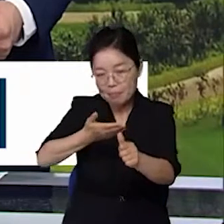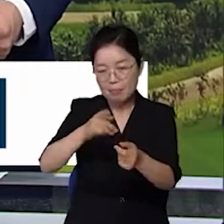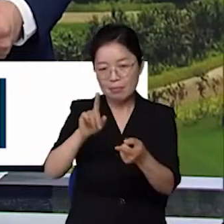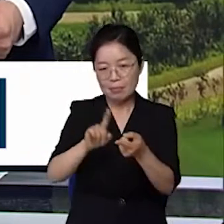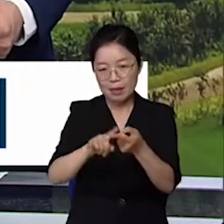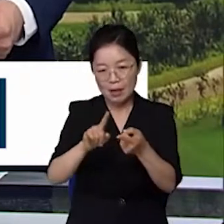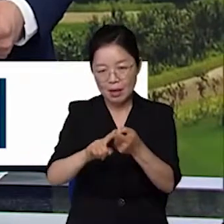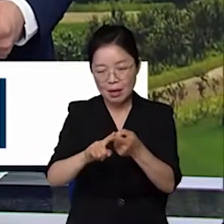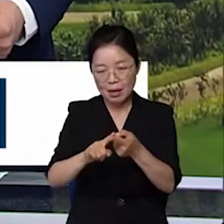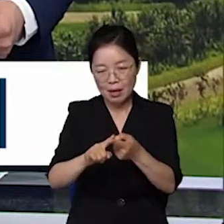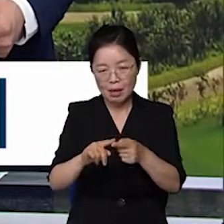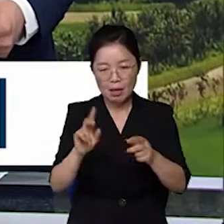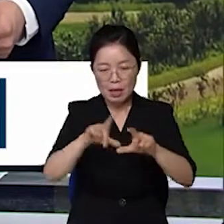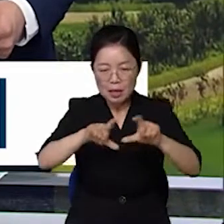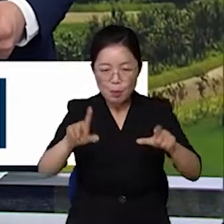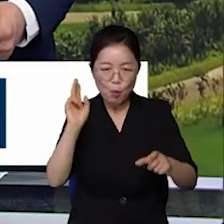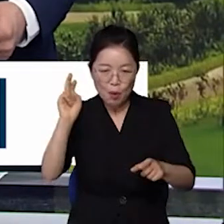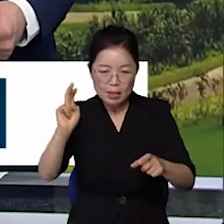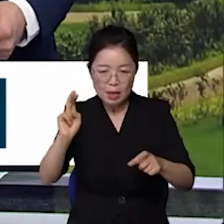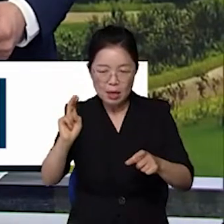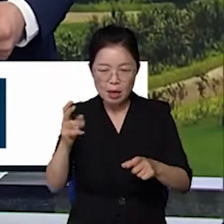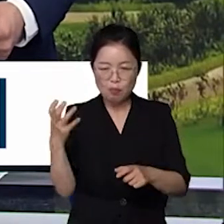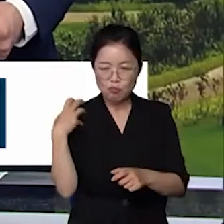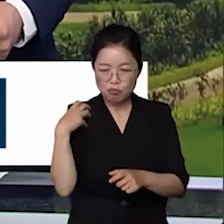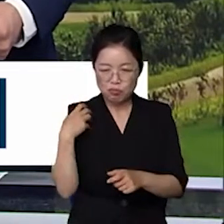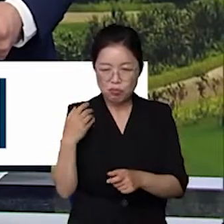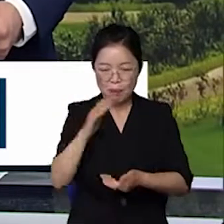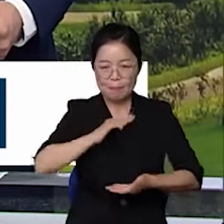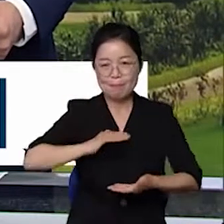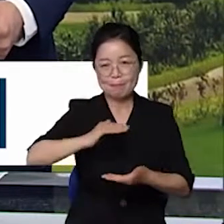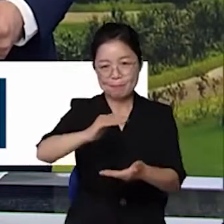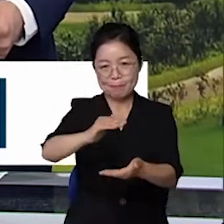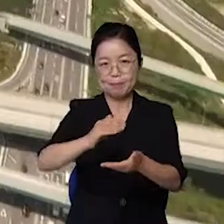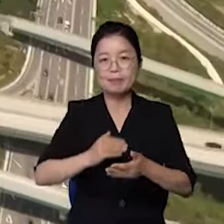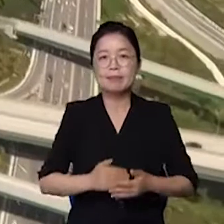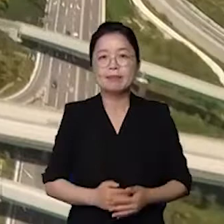개발에 무게가 실리는 모양새입니다. 정의진 기자입니다.